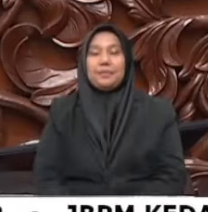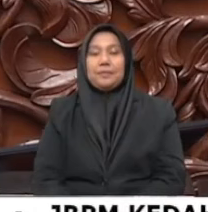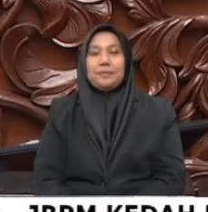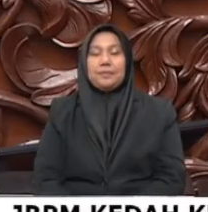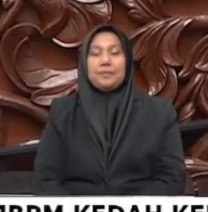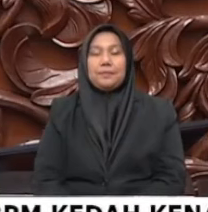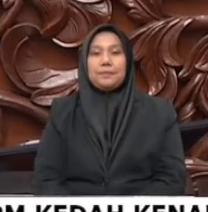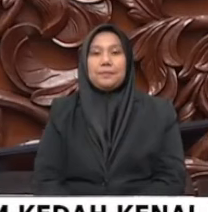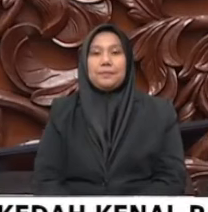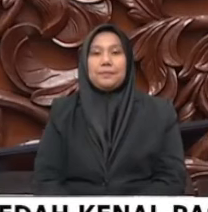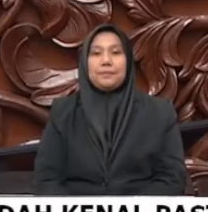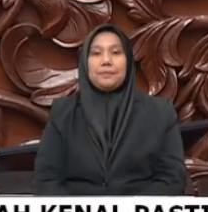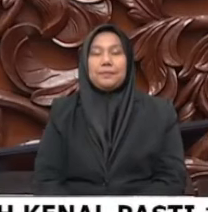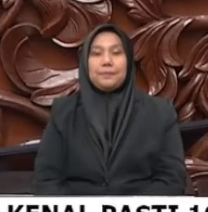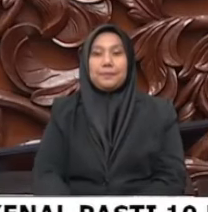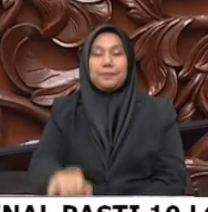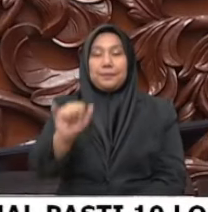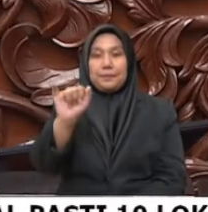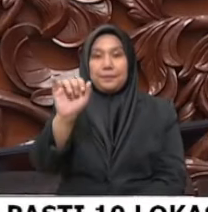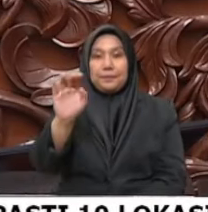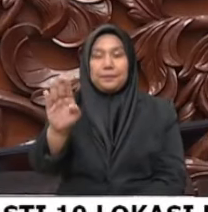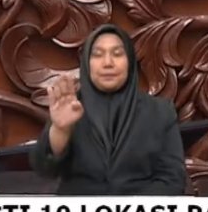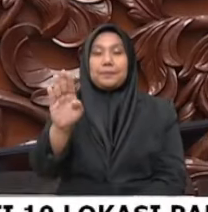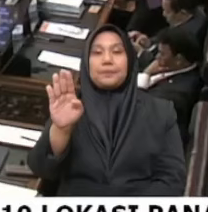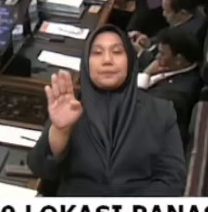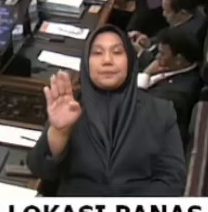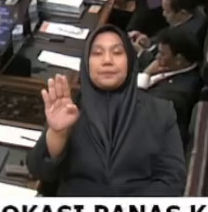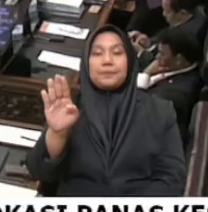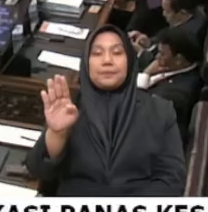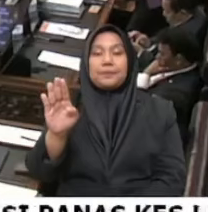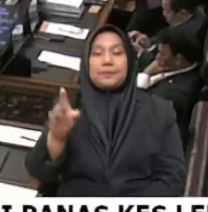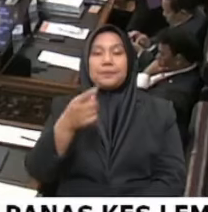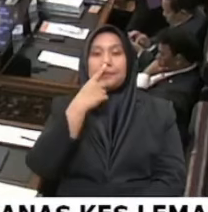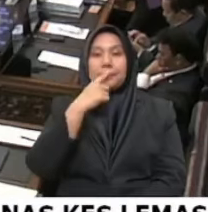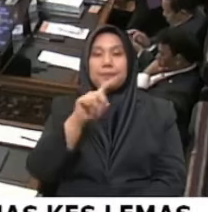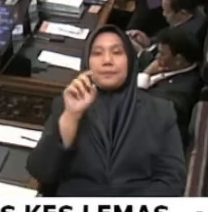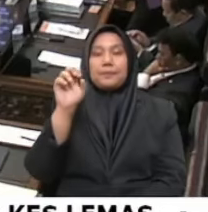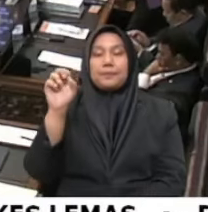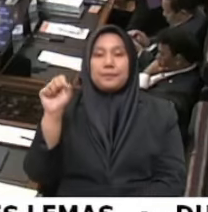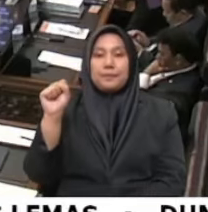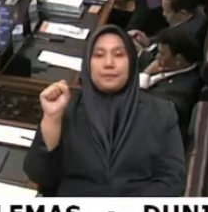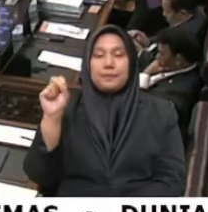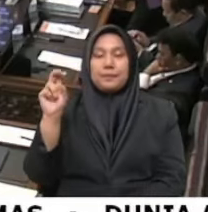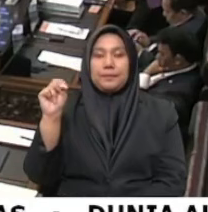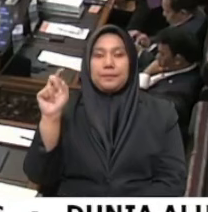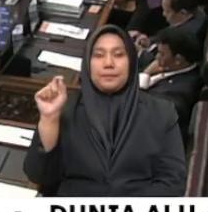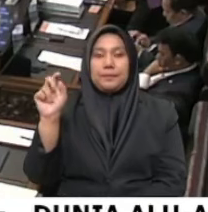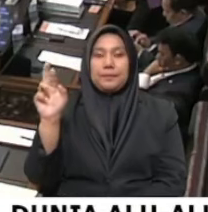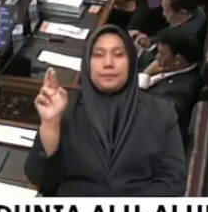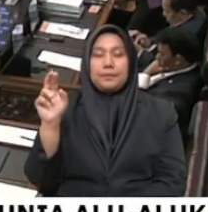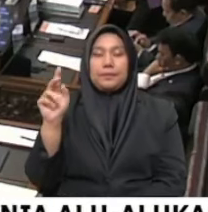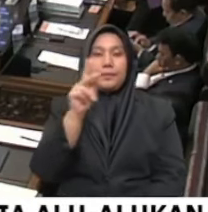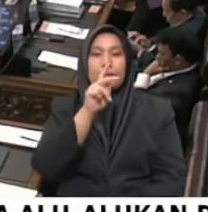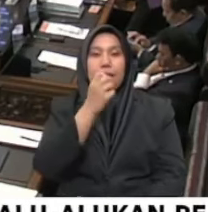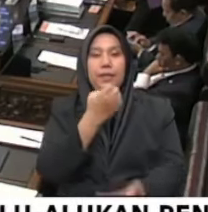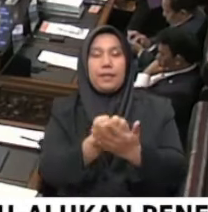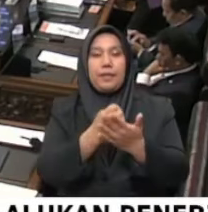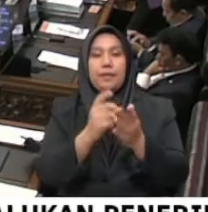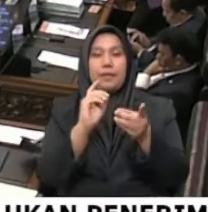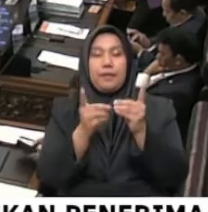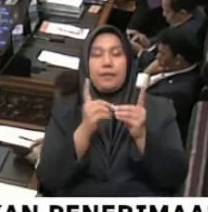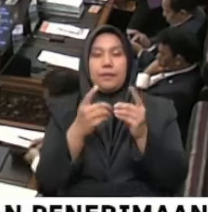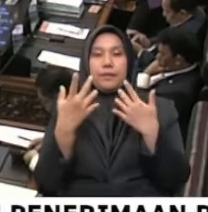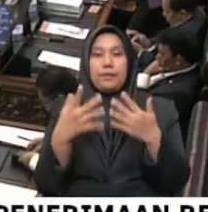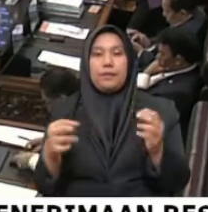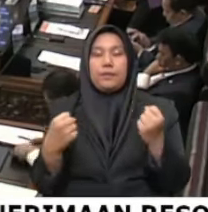Yang Berhormat, untuk menjawab Yang Berhormat Senator Datuk Seri Dr. Mujahid. Ekonomi digital telah menyumbang